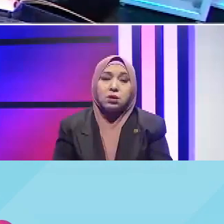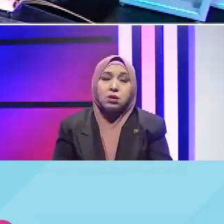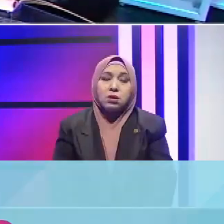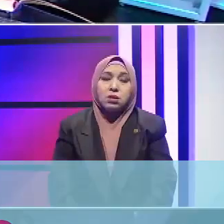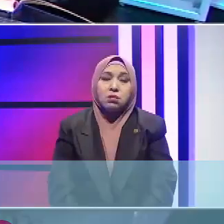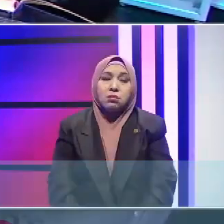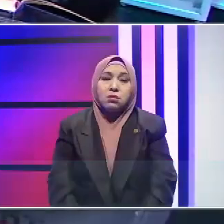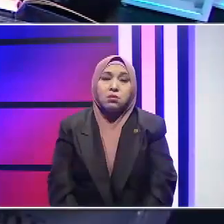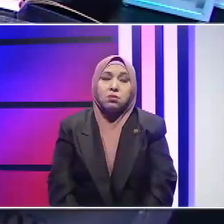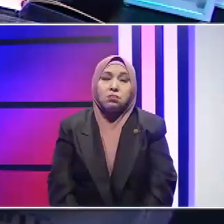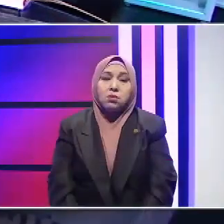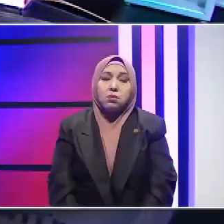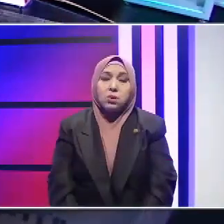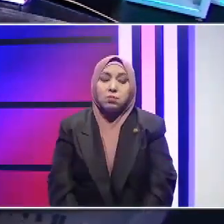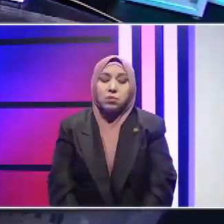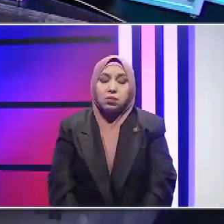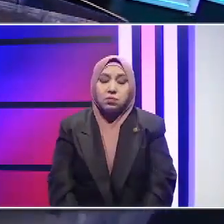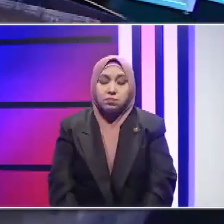ورحمة